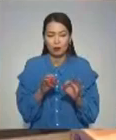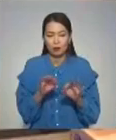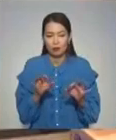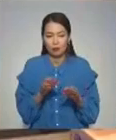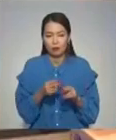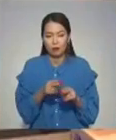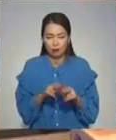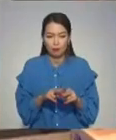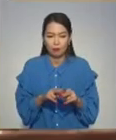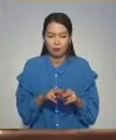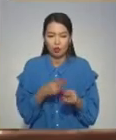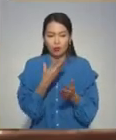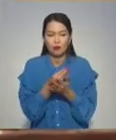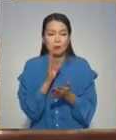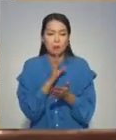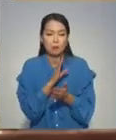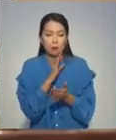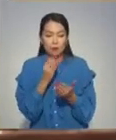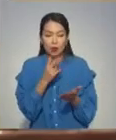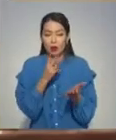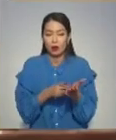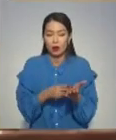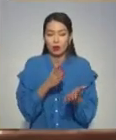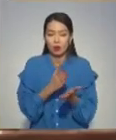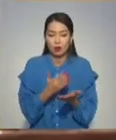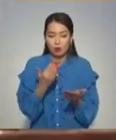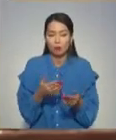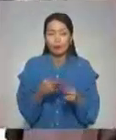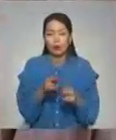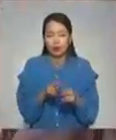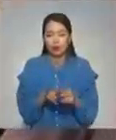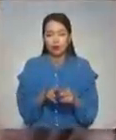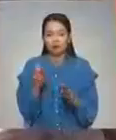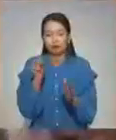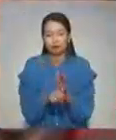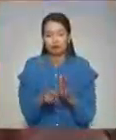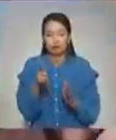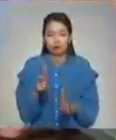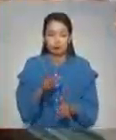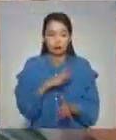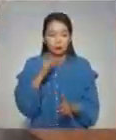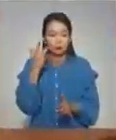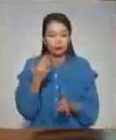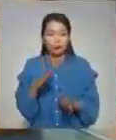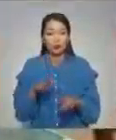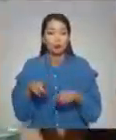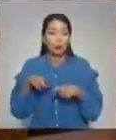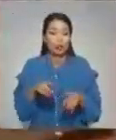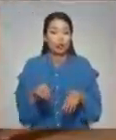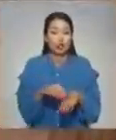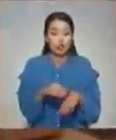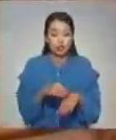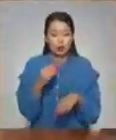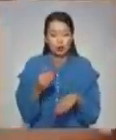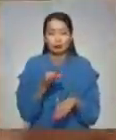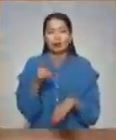убийства был у своей матери. На суде доказали, что он хладнокровно застрелил сына. Когда на выстрелы прибежала жена, пустил пулю и в